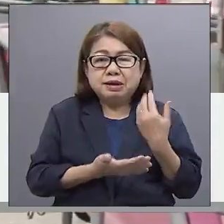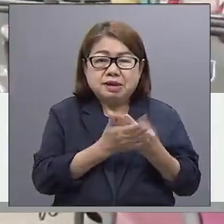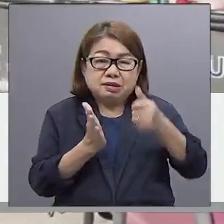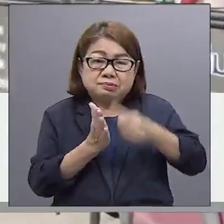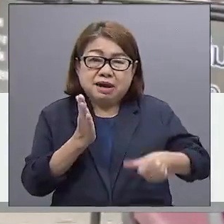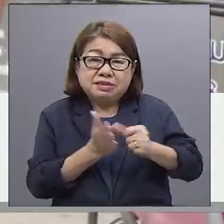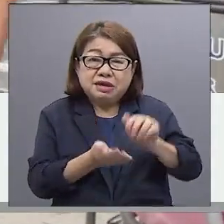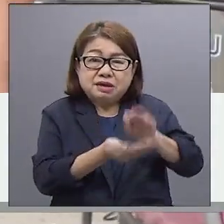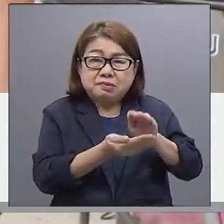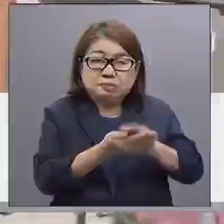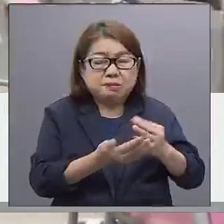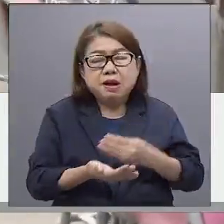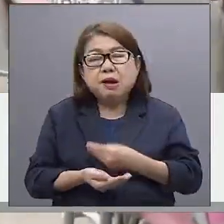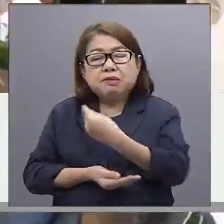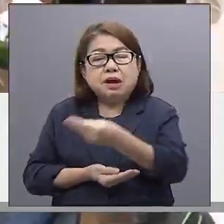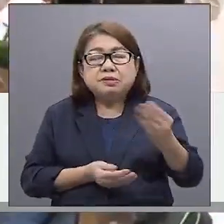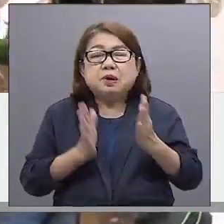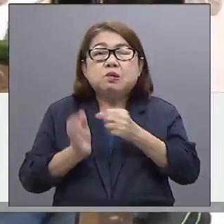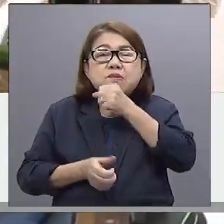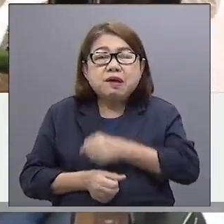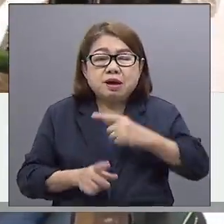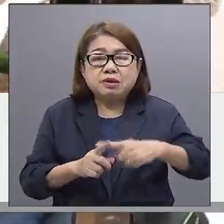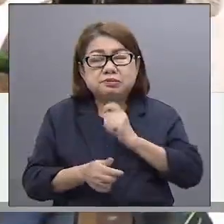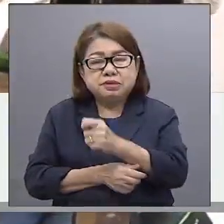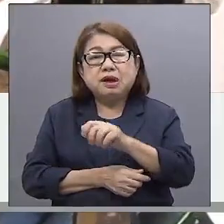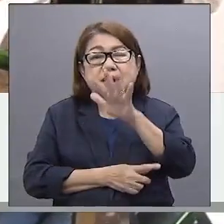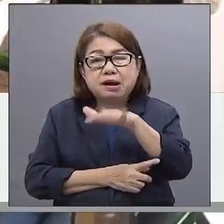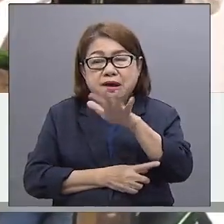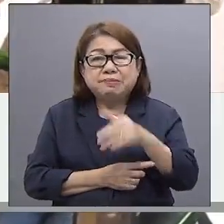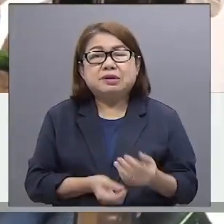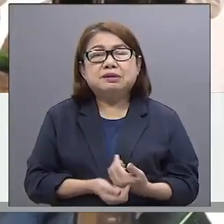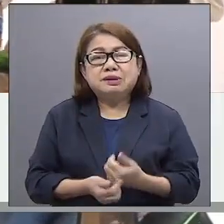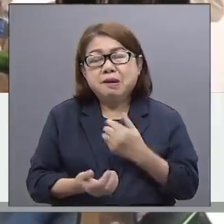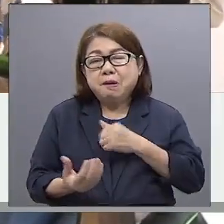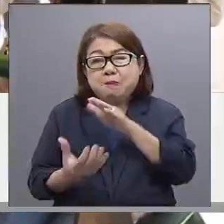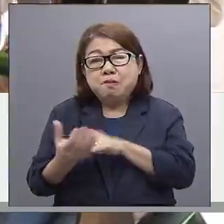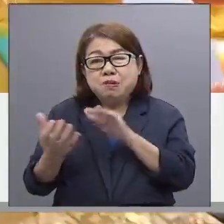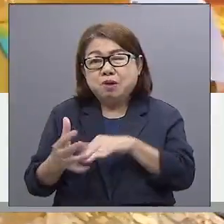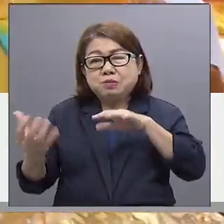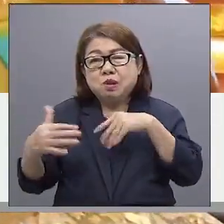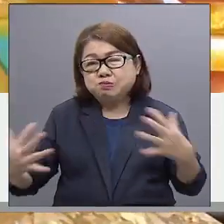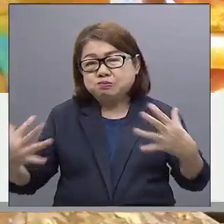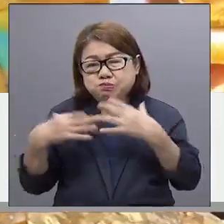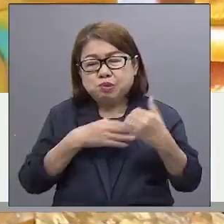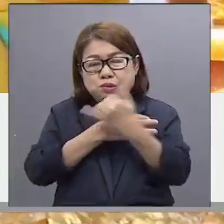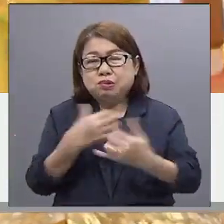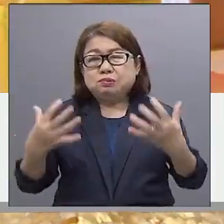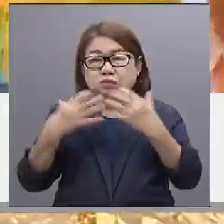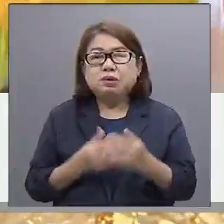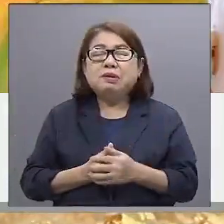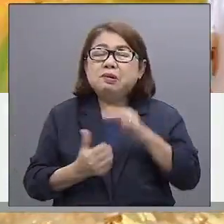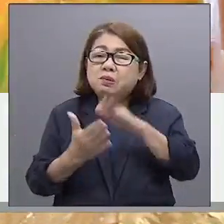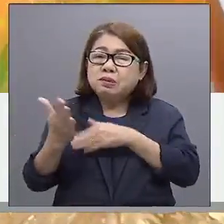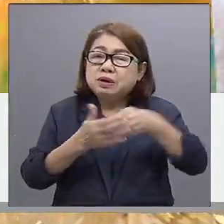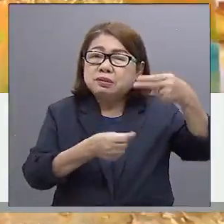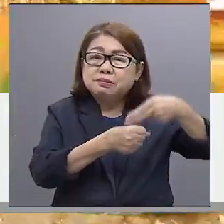5,000 บาทเปิดเขตเศรษฐกิจพิเศษเปิดคาสิโนดึงเงินจากชาวต่างชาตินอกจากนี้ยังมีนโยบายพลังงานนะคะเรื่องของ